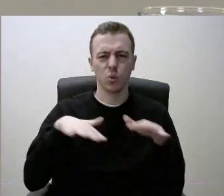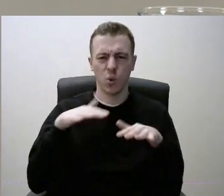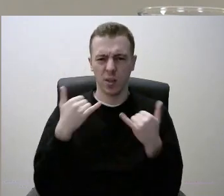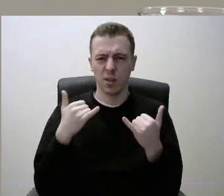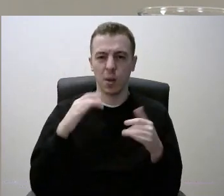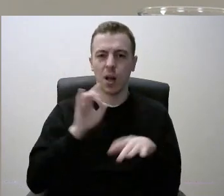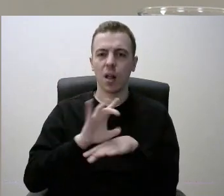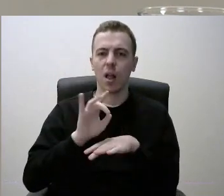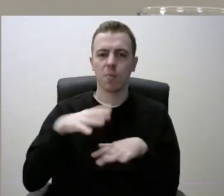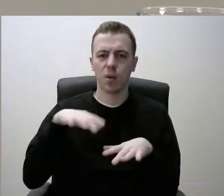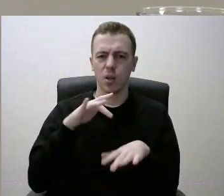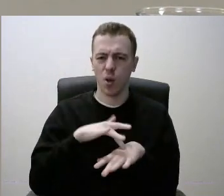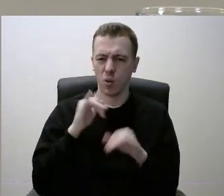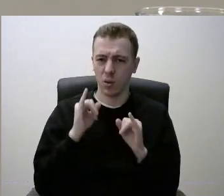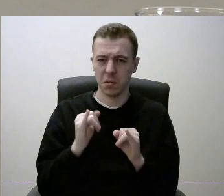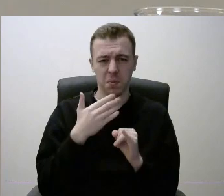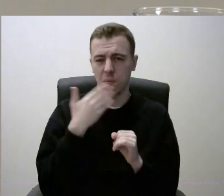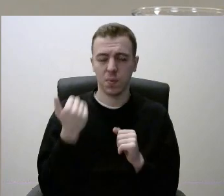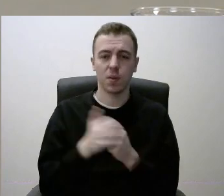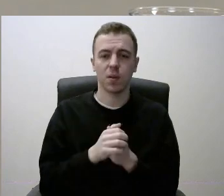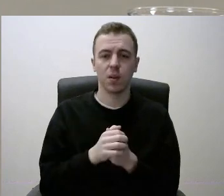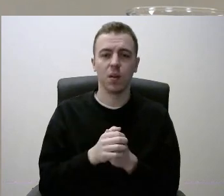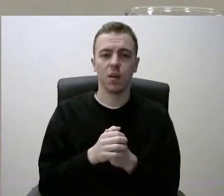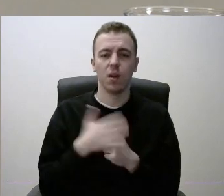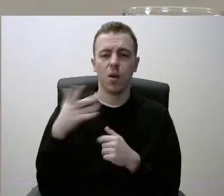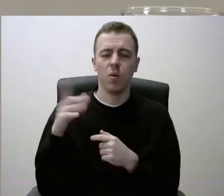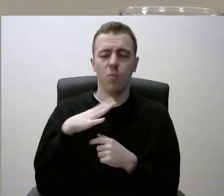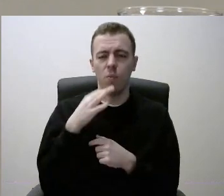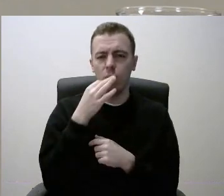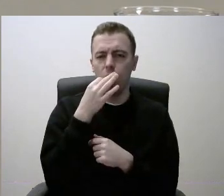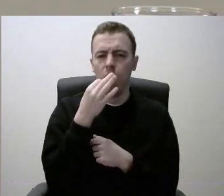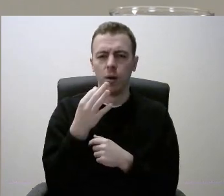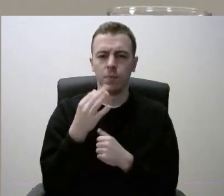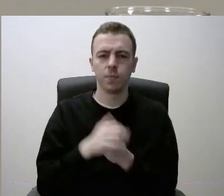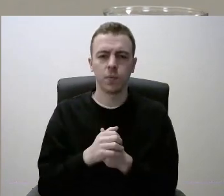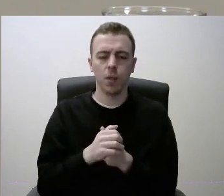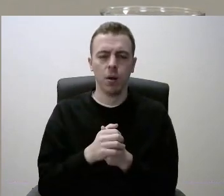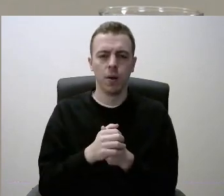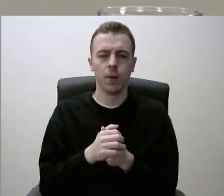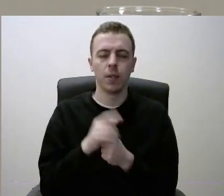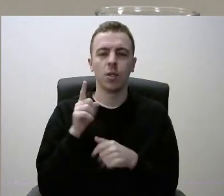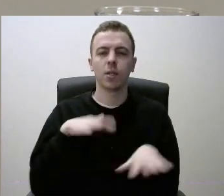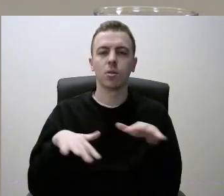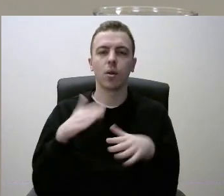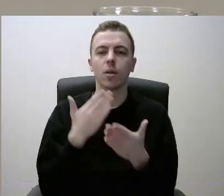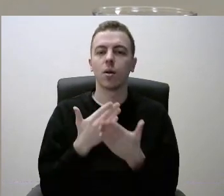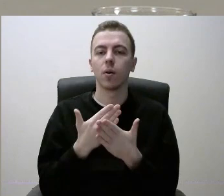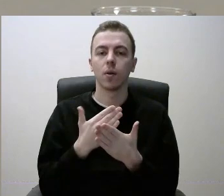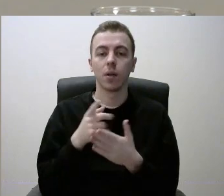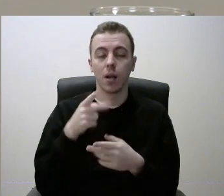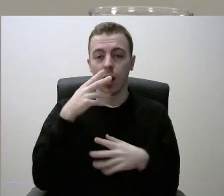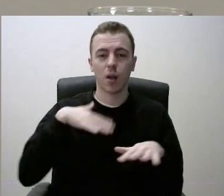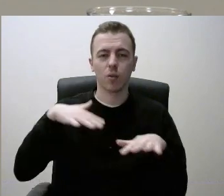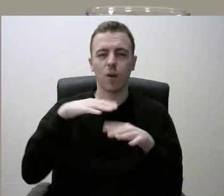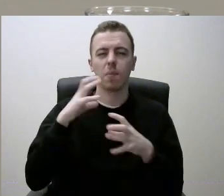nors formą jaustųsi nesaugus. Kaip minėjo kolega, visa šita situacija yra išdava to, kad Lietuva ir